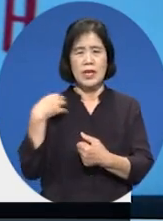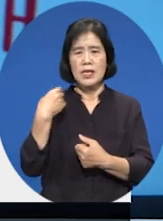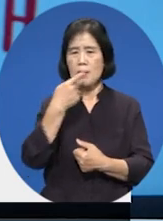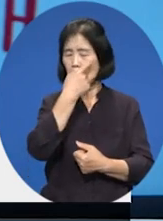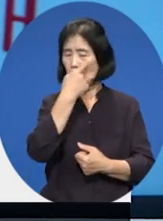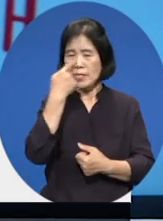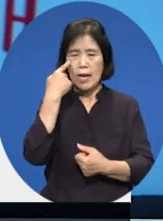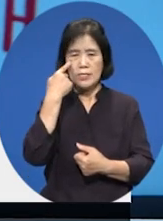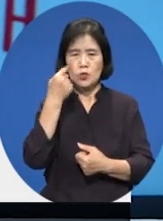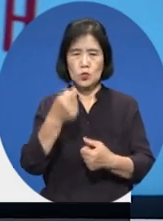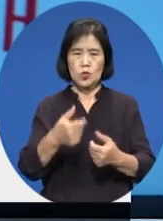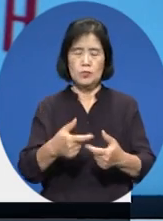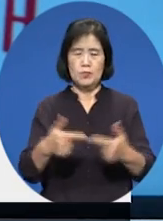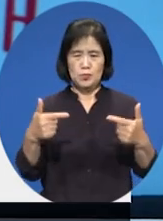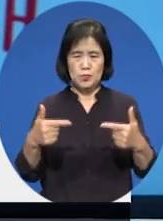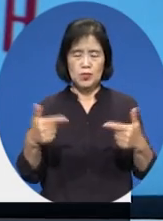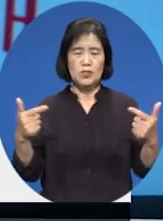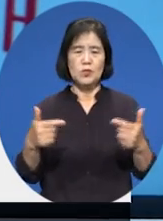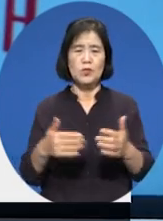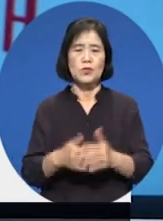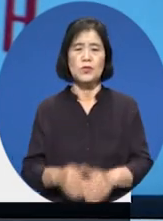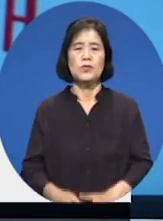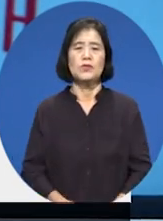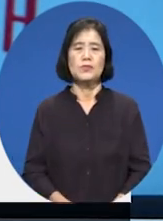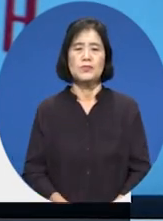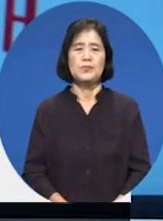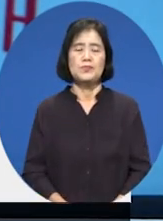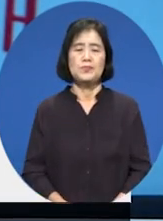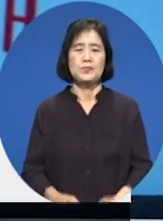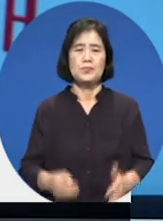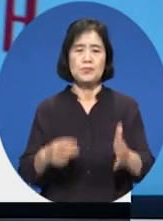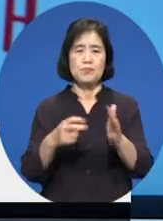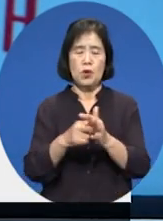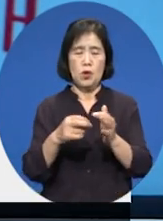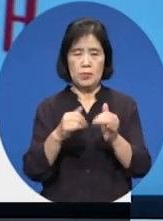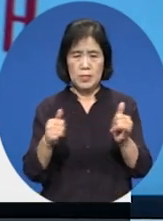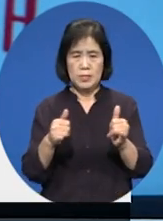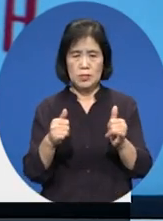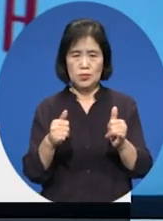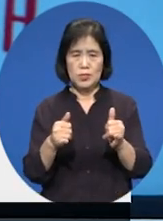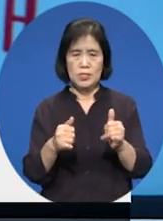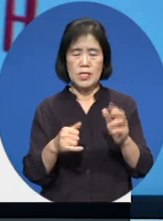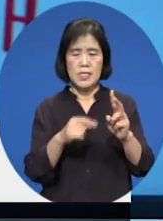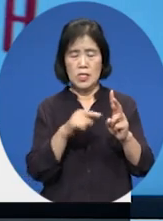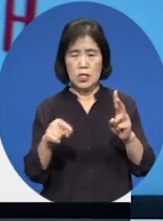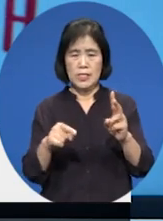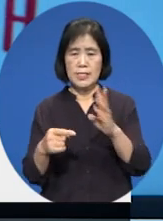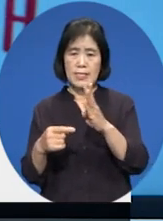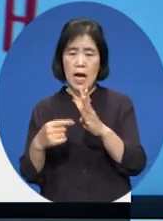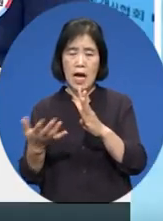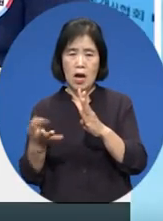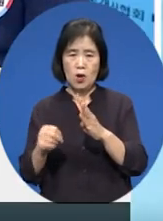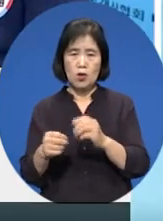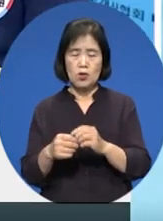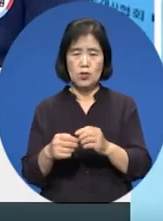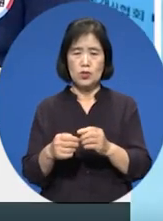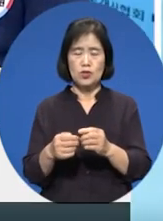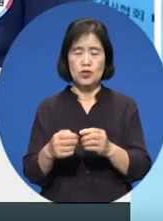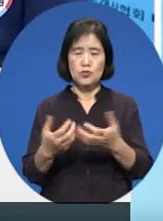조금씩 늘렸어요. 두 배로 1억에서 2억으로 하고 네. 이제 법인 쪽에 법인 중개회사들은 2억에서 4억으로 올리고 분쟁